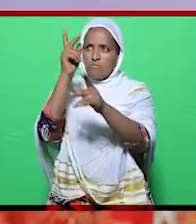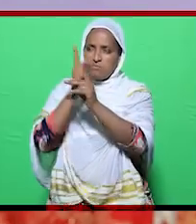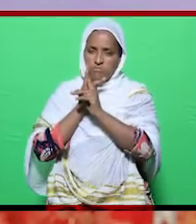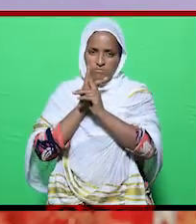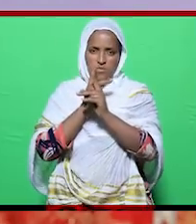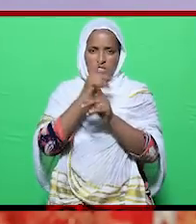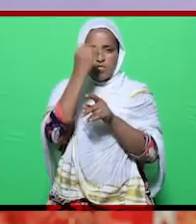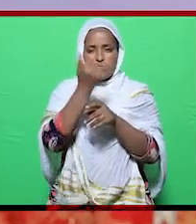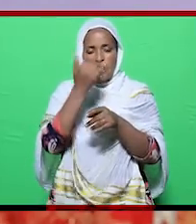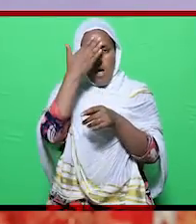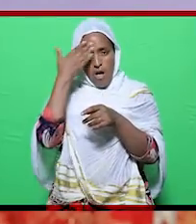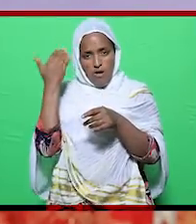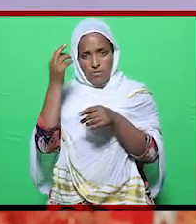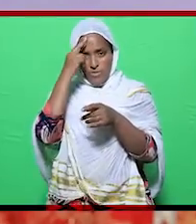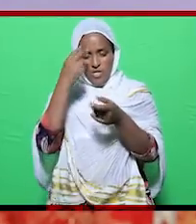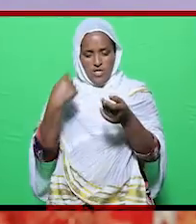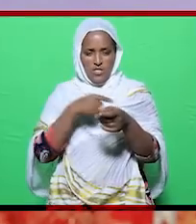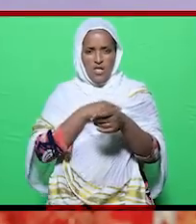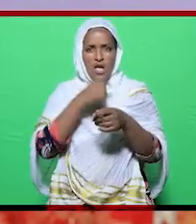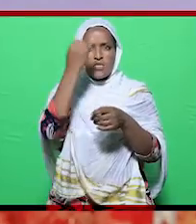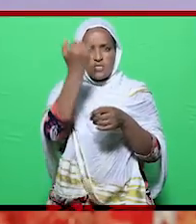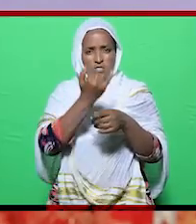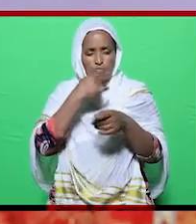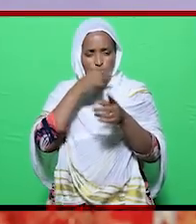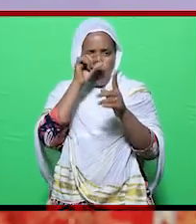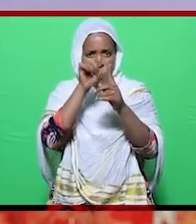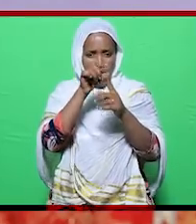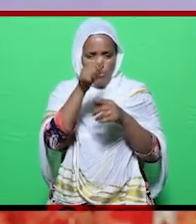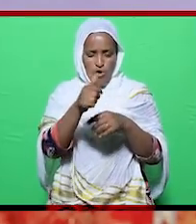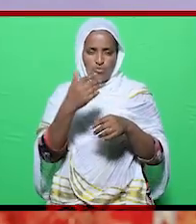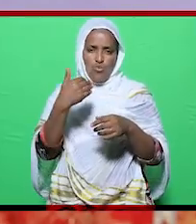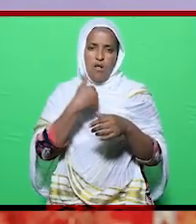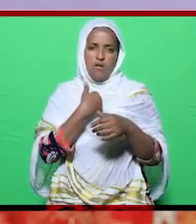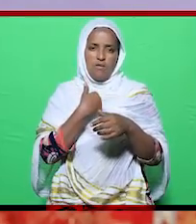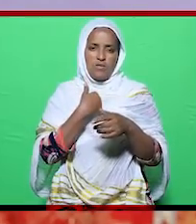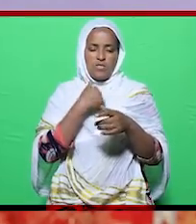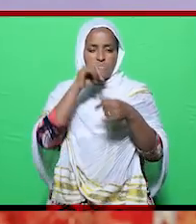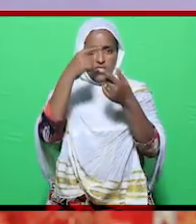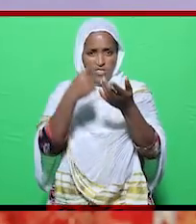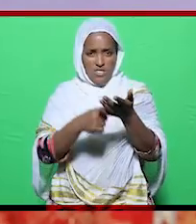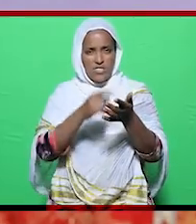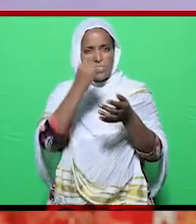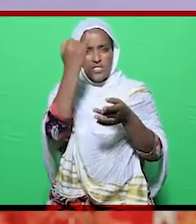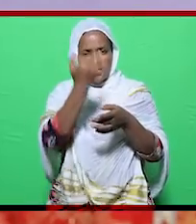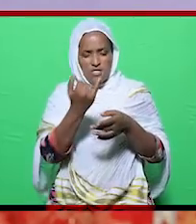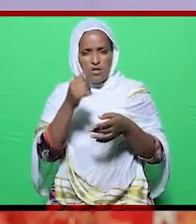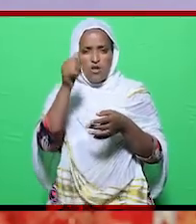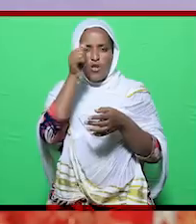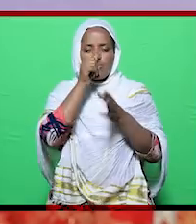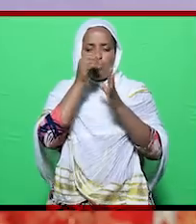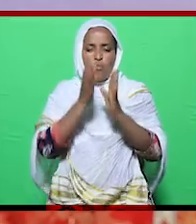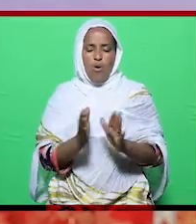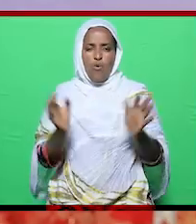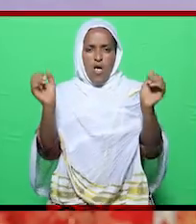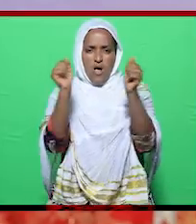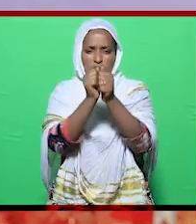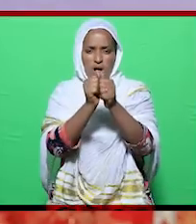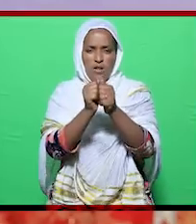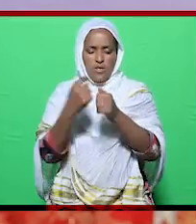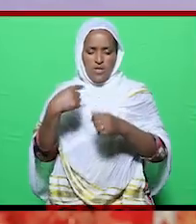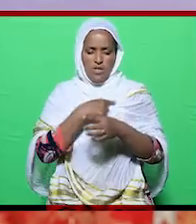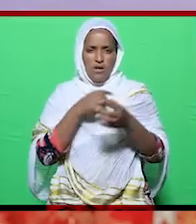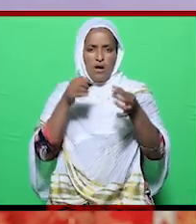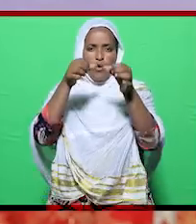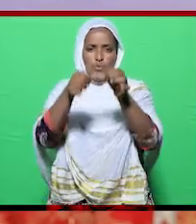የሚለው ሌሎች አፍሪካ ሀገራት የላቸውም፣ ከሌላ ባዕድ ቃል የተዋሱት ነው፣ ሥዕል ስለማያውቁ ማለት ነው። እኛ ግን ሥዕል የሚለው ራሱ